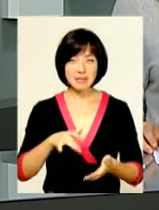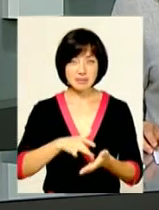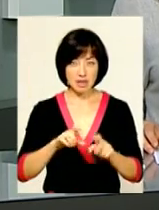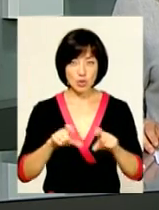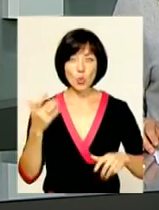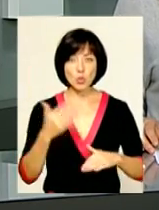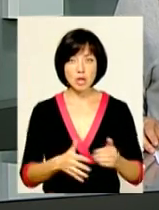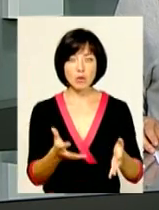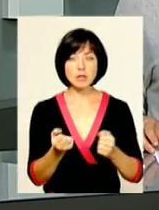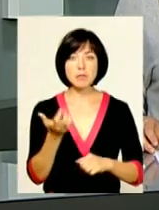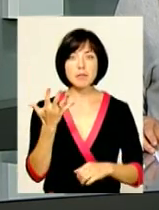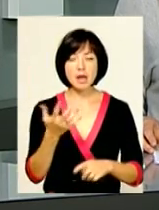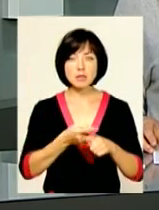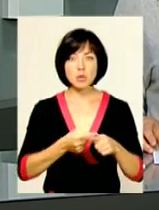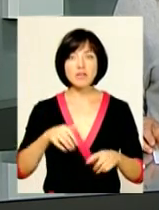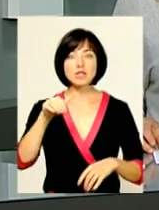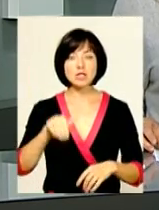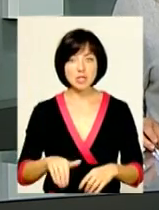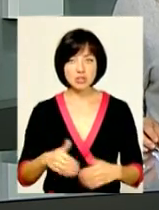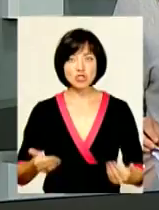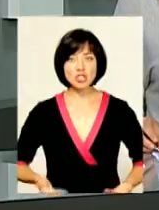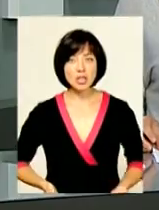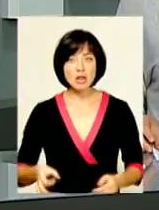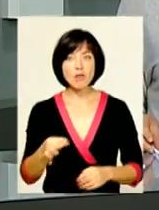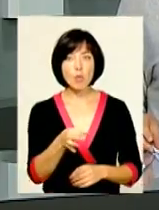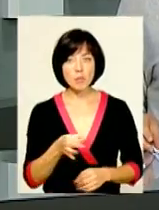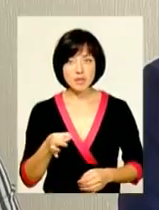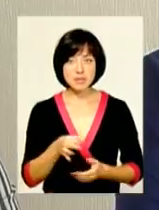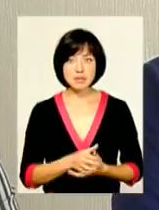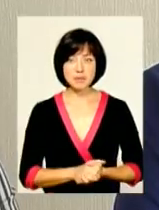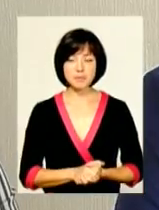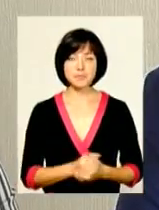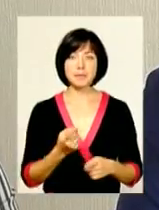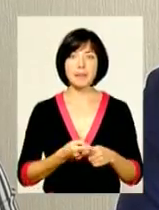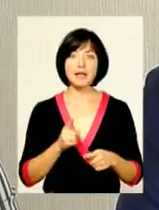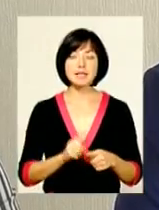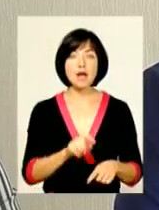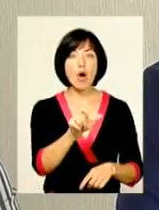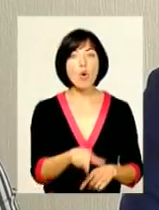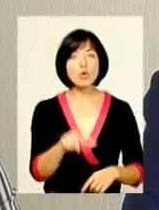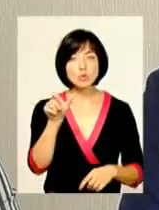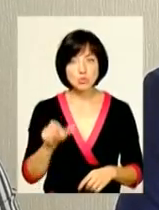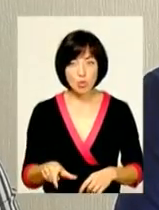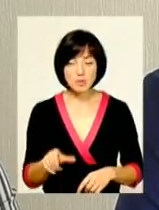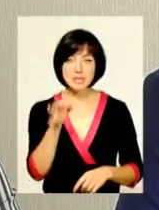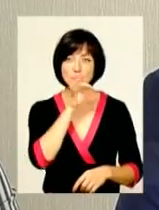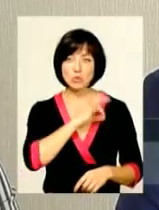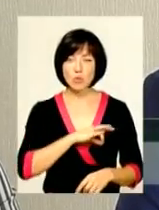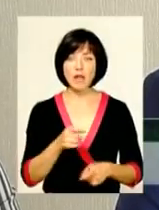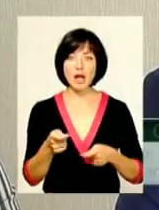центр, вже отримали 5,5 тисяч жителів області. Це особи, щодо яких